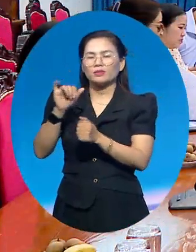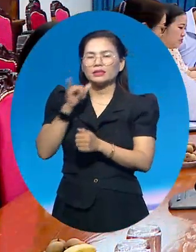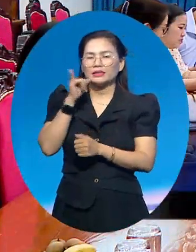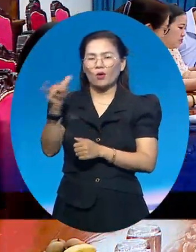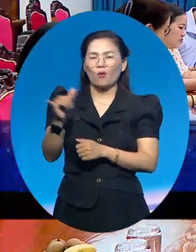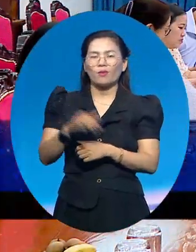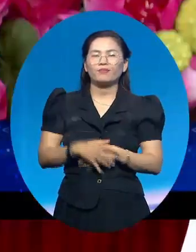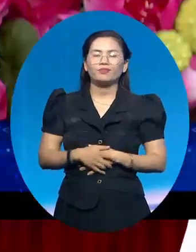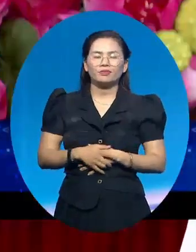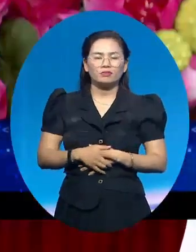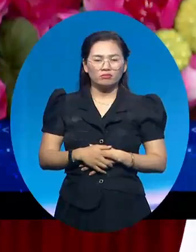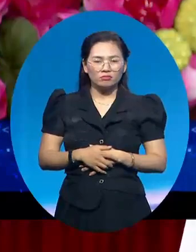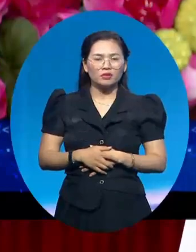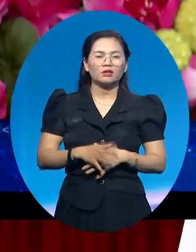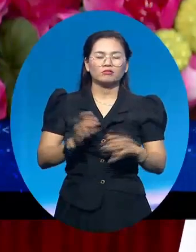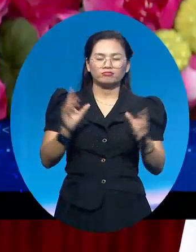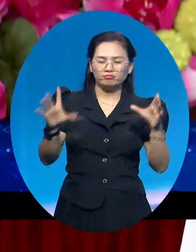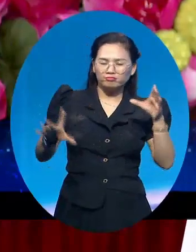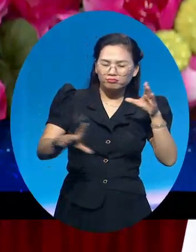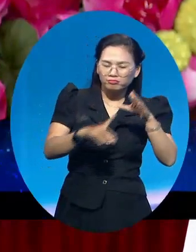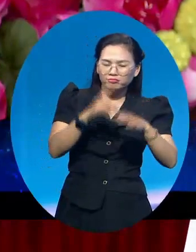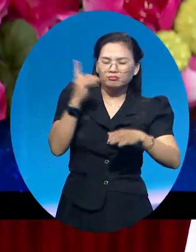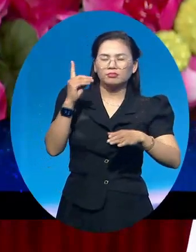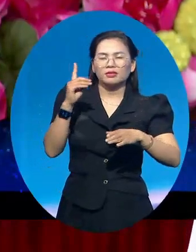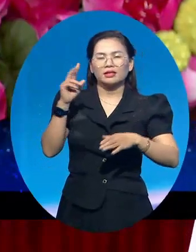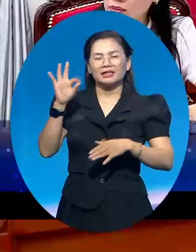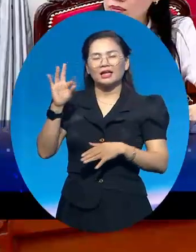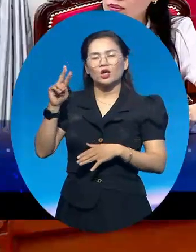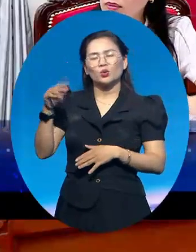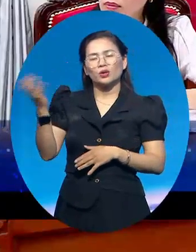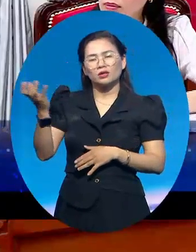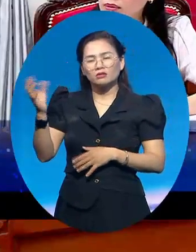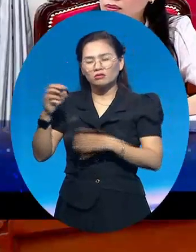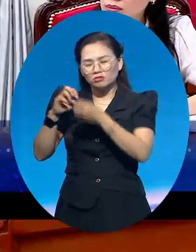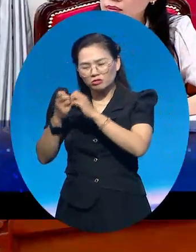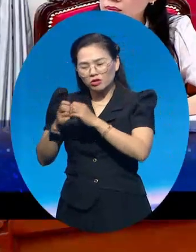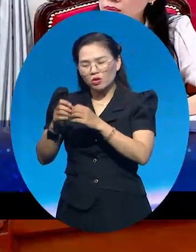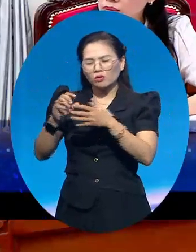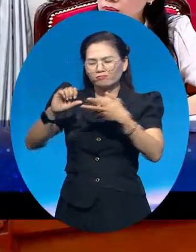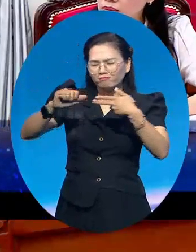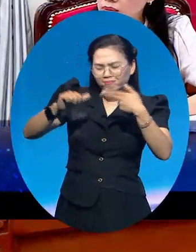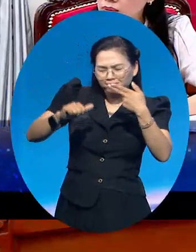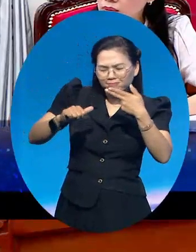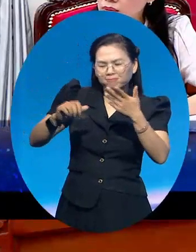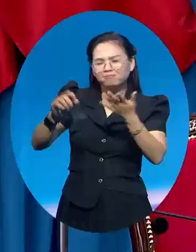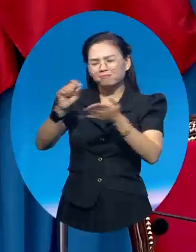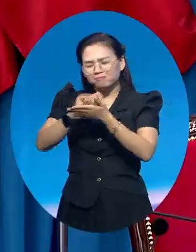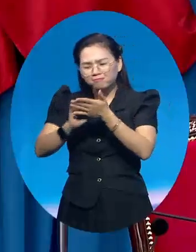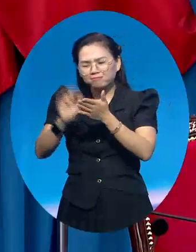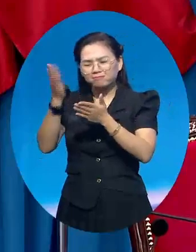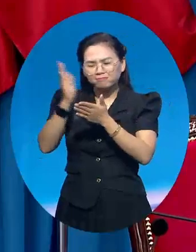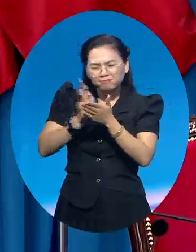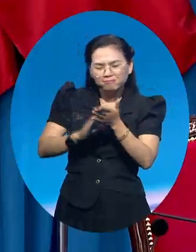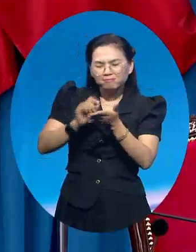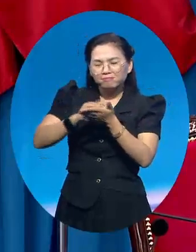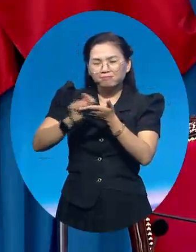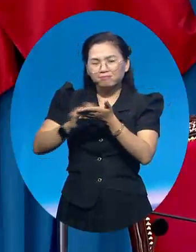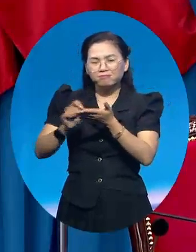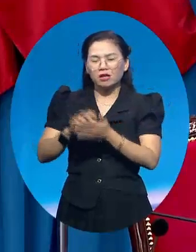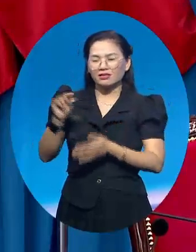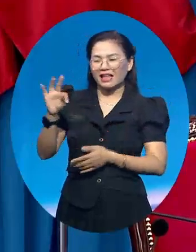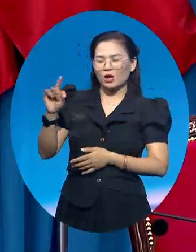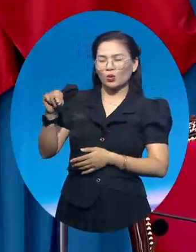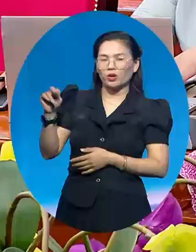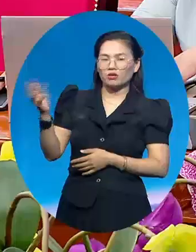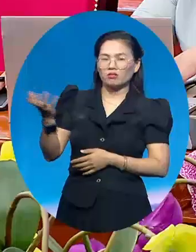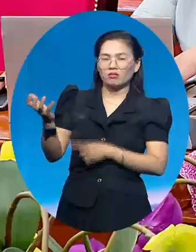Cơ bản nhất trí với nội dung dự thảo luật tài nguyên nước sửa đổi sau khi được tiếp thu chỉnh lý hoàn thiện, các đại biểu nêu rõ tài nguyên nước là